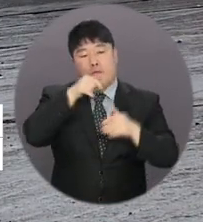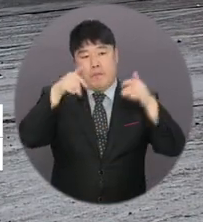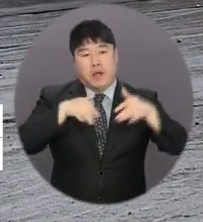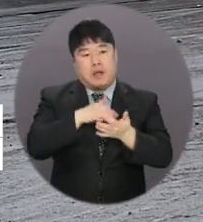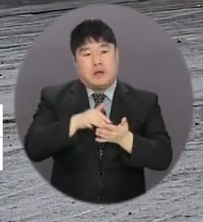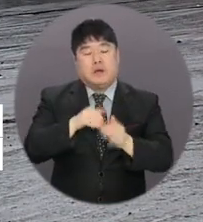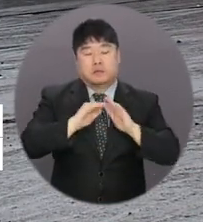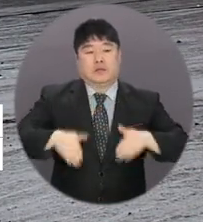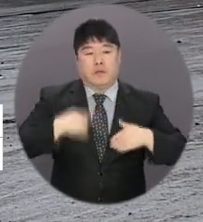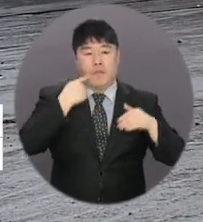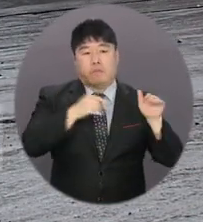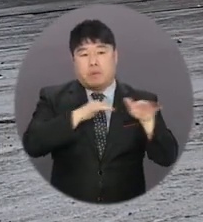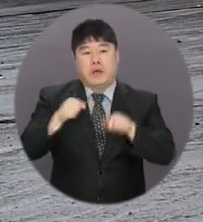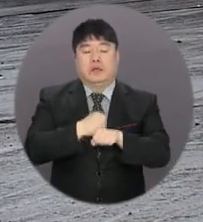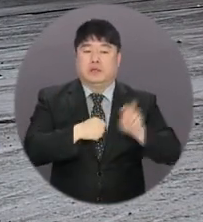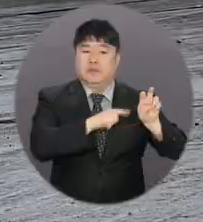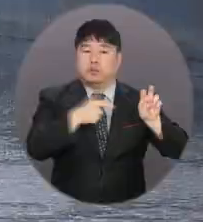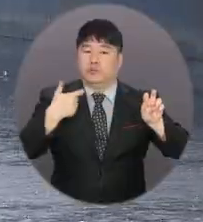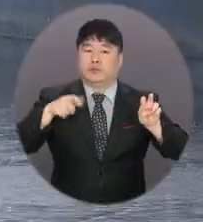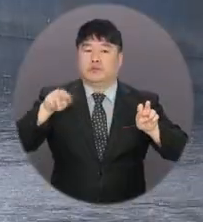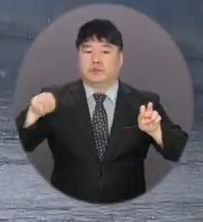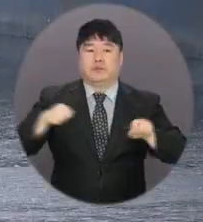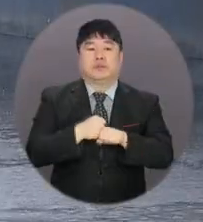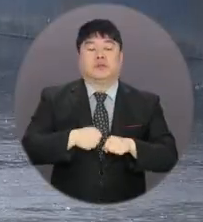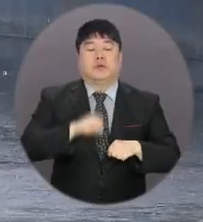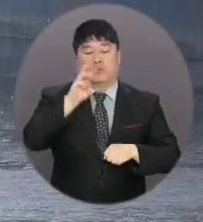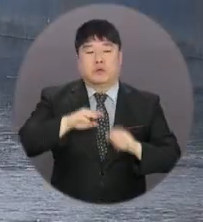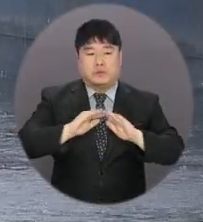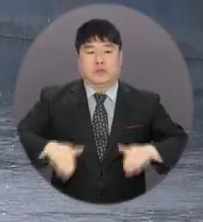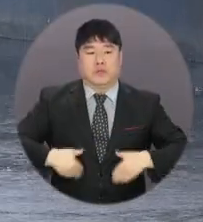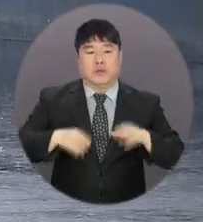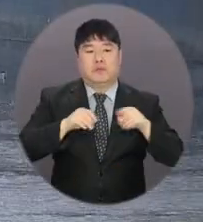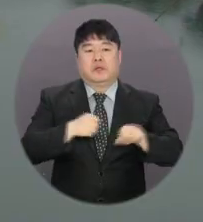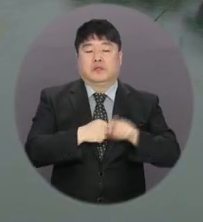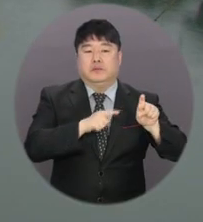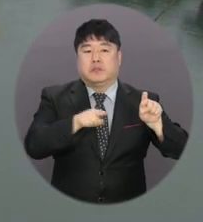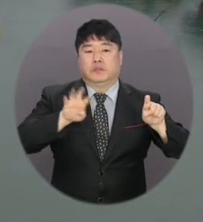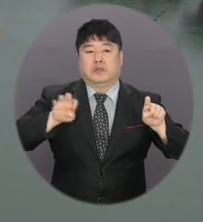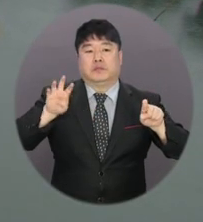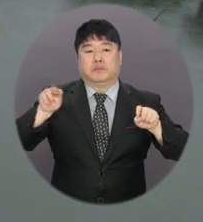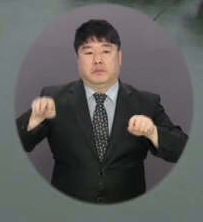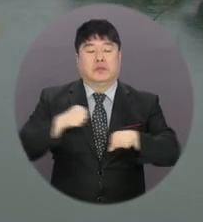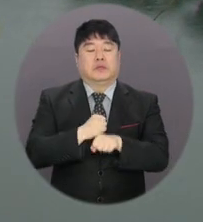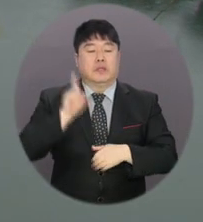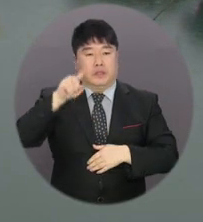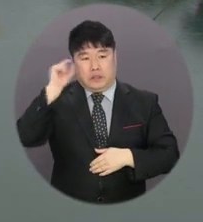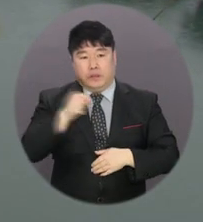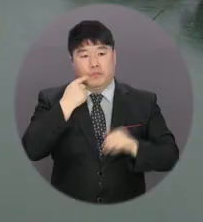전남 해안에 20에서 60mm, 광주와 전남 내륙에 10에서 40mm이며 특히